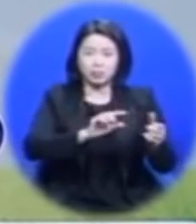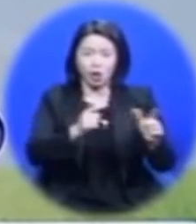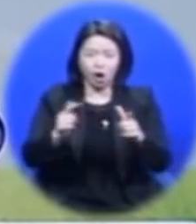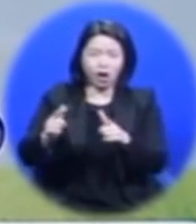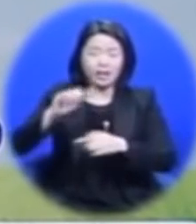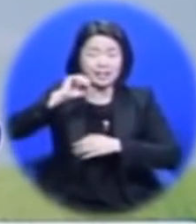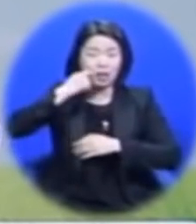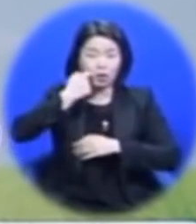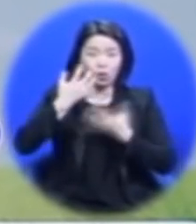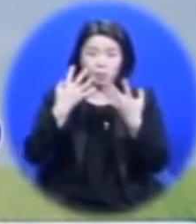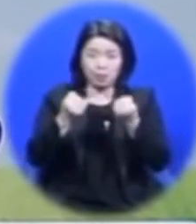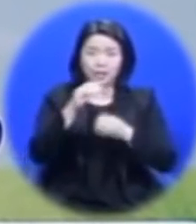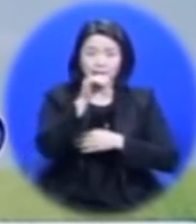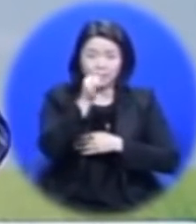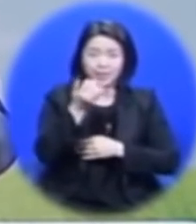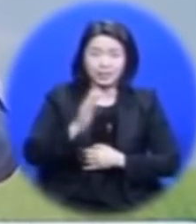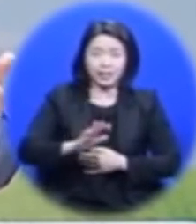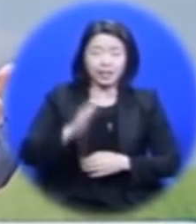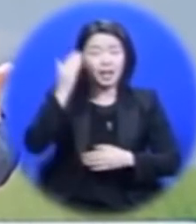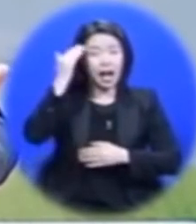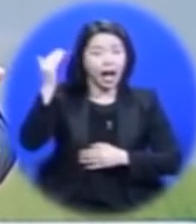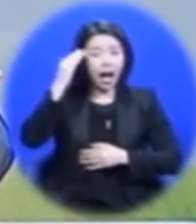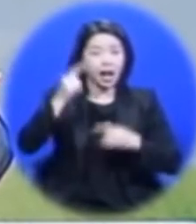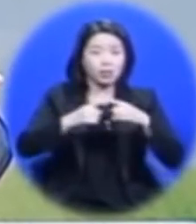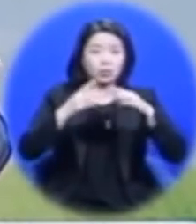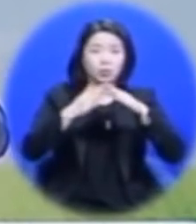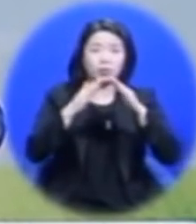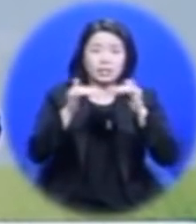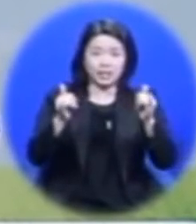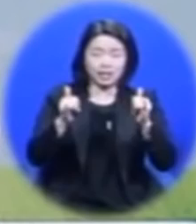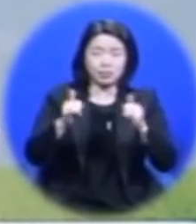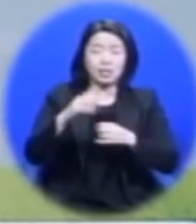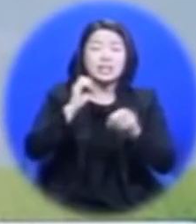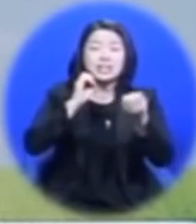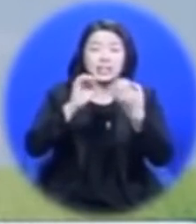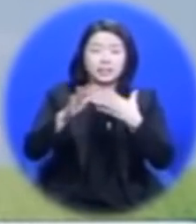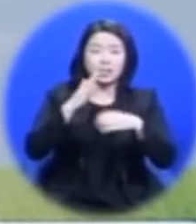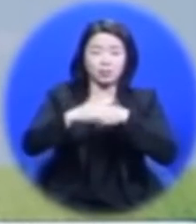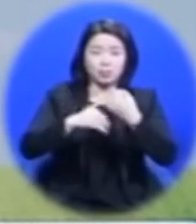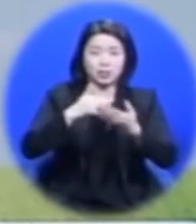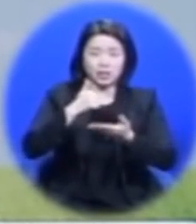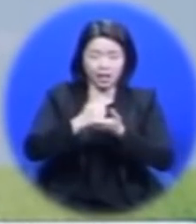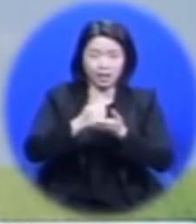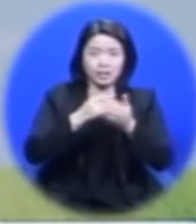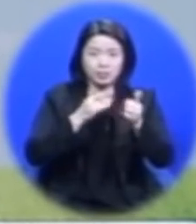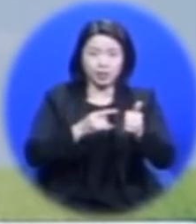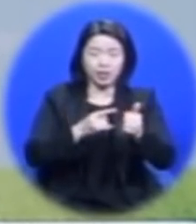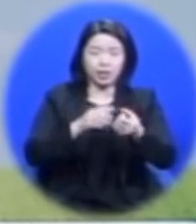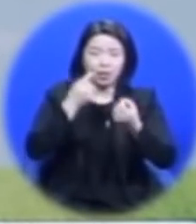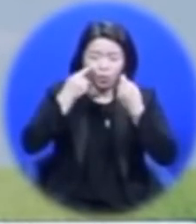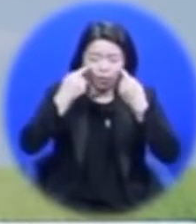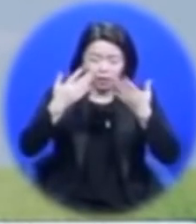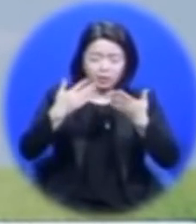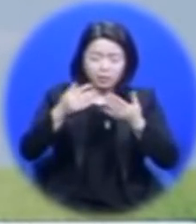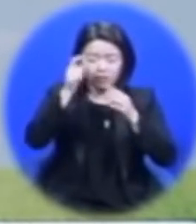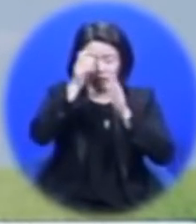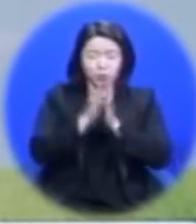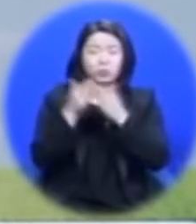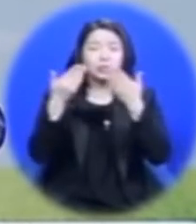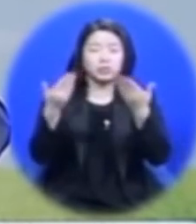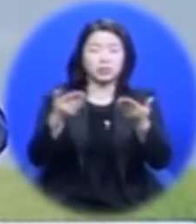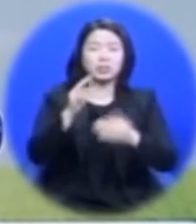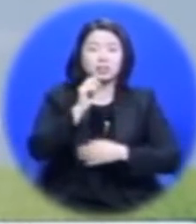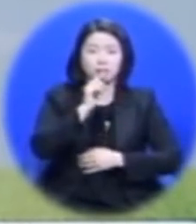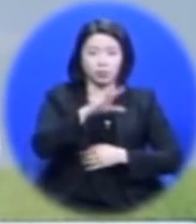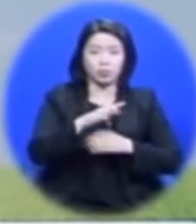어려움이 많은데 한국 교인들이 응답하신 하나님에게 정확히 기도하시라고,